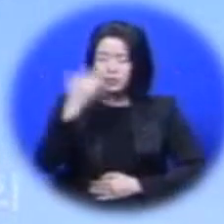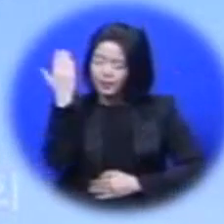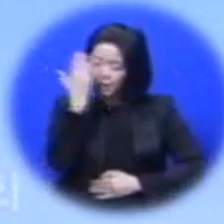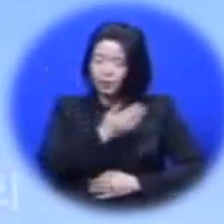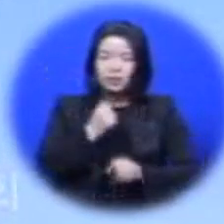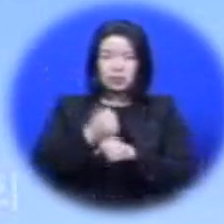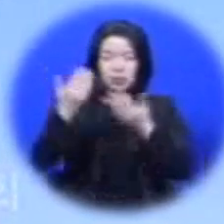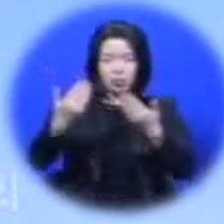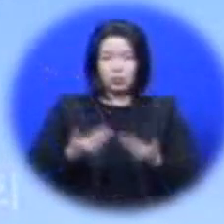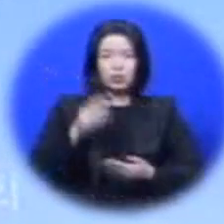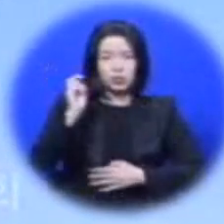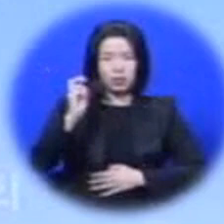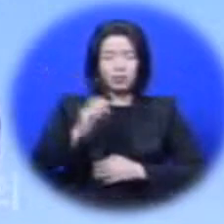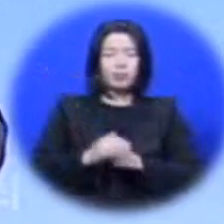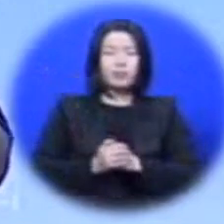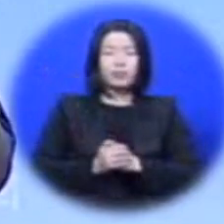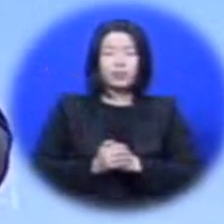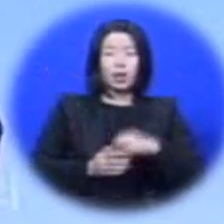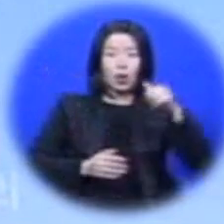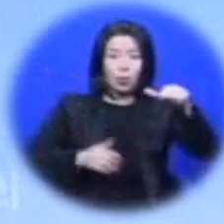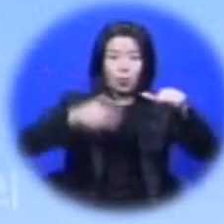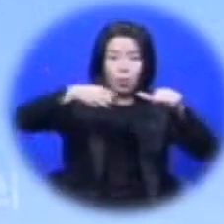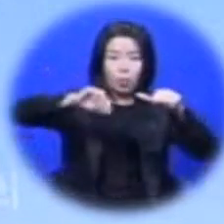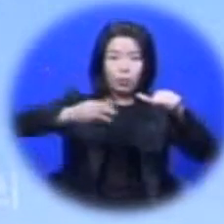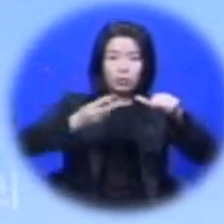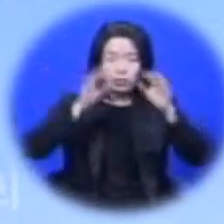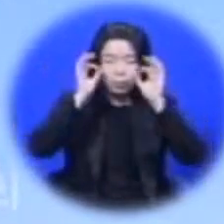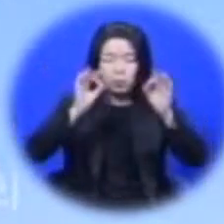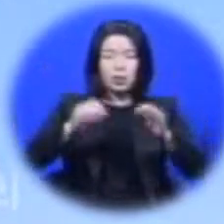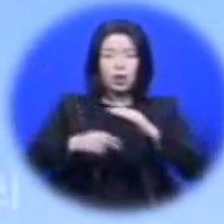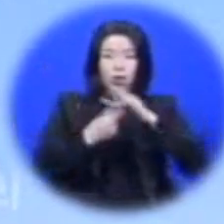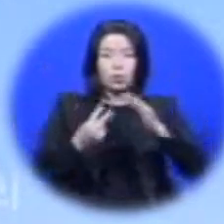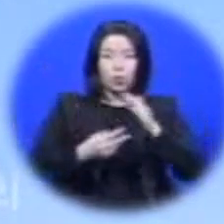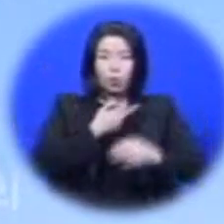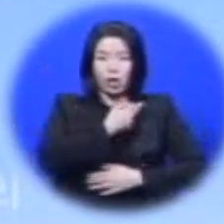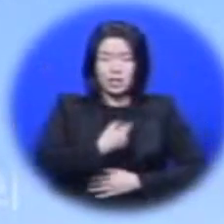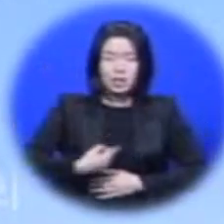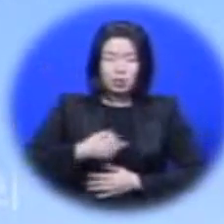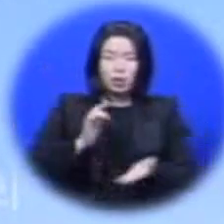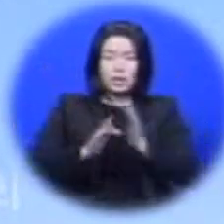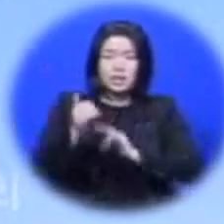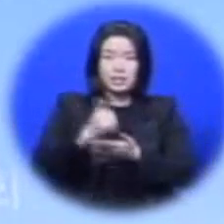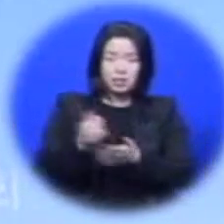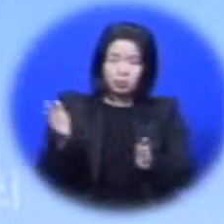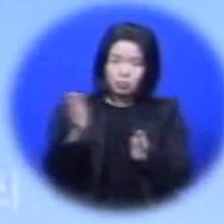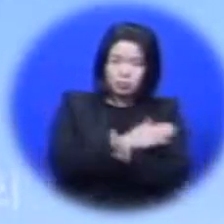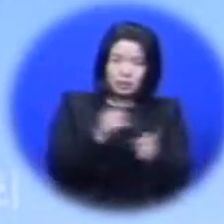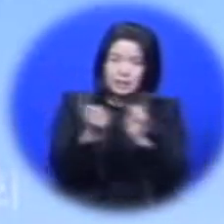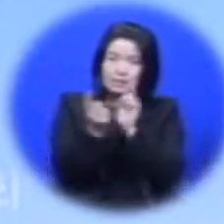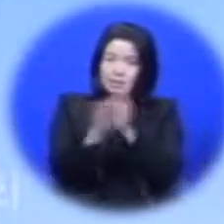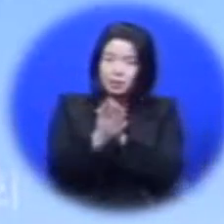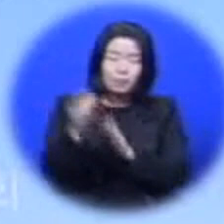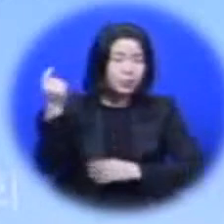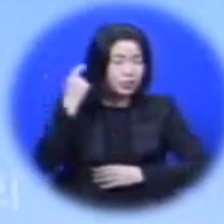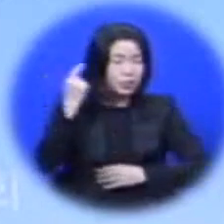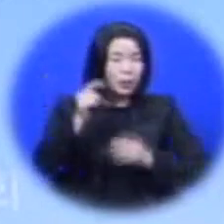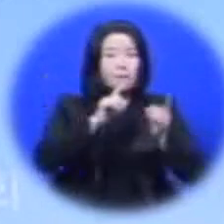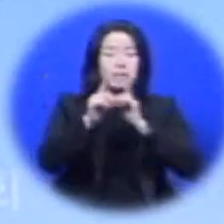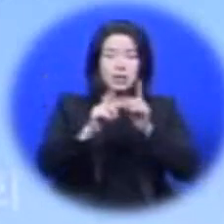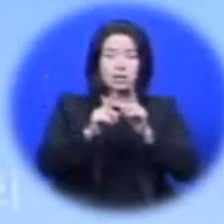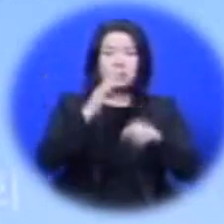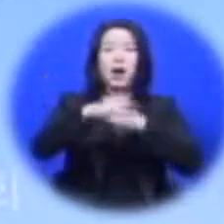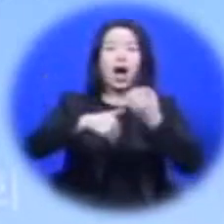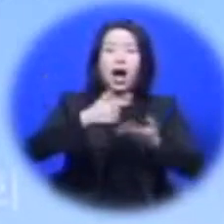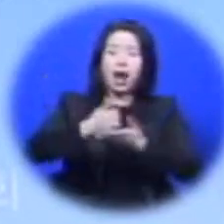겁니다. 5절에 보면은 요한 사도가 예수님으로부터 직접 들은 말씀이라고 하면서